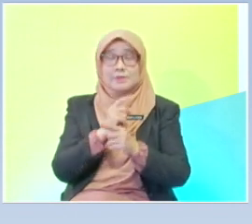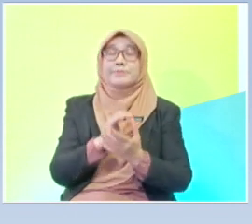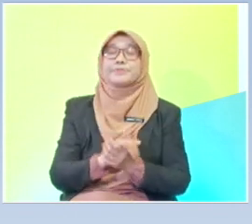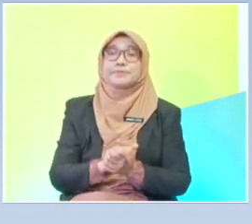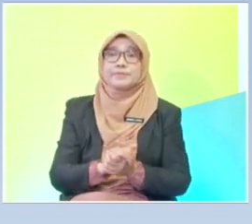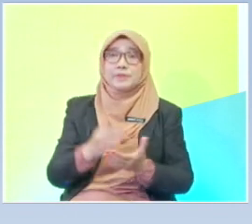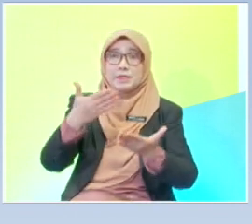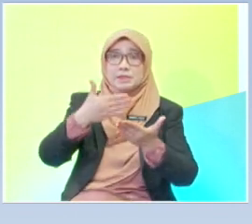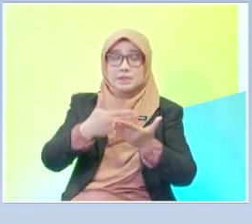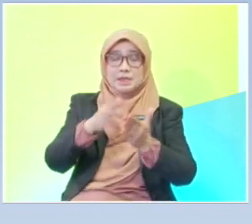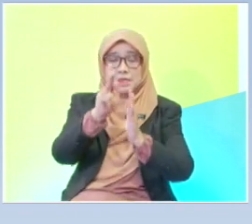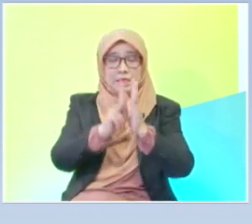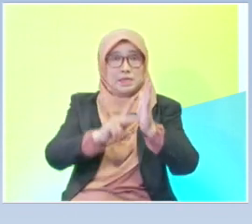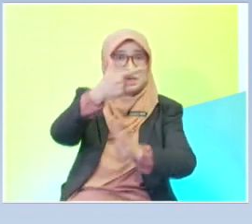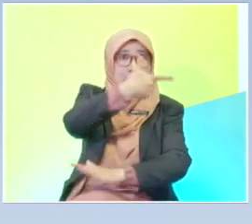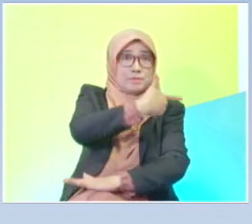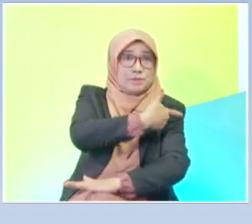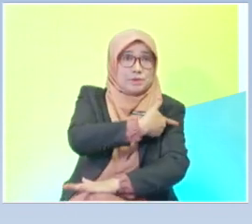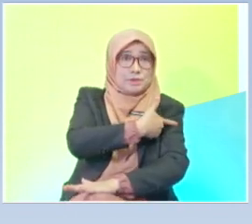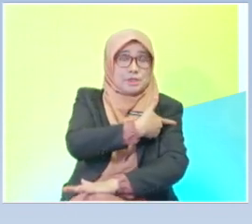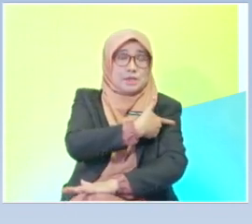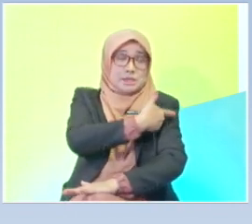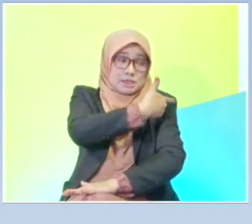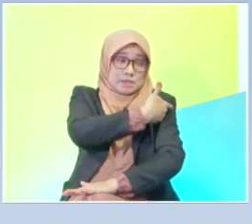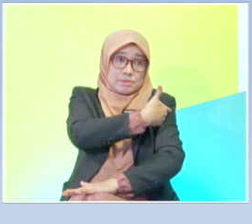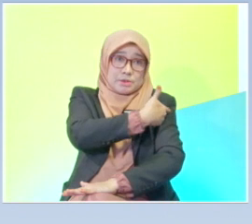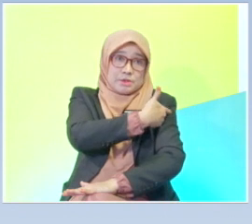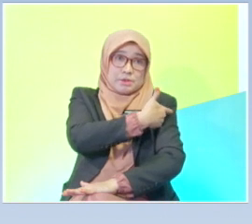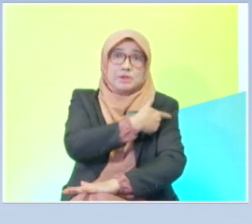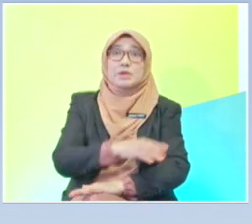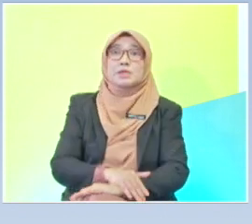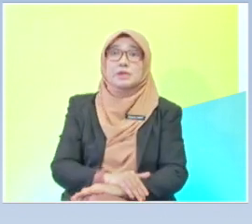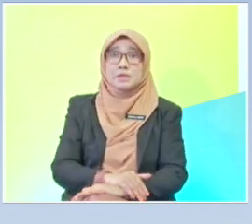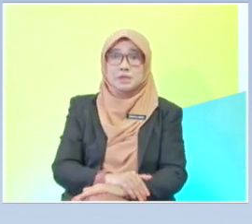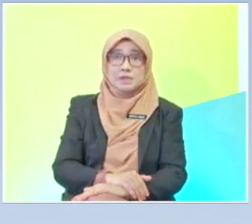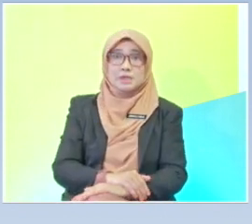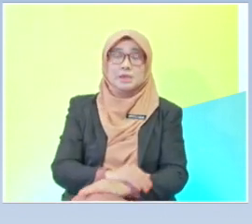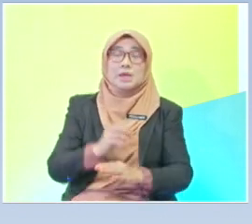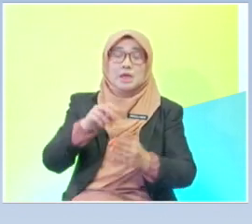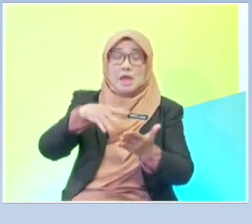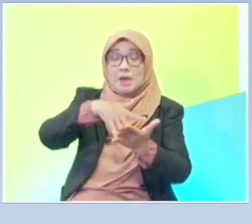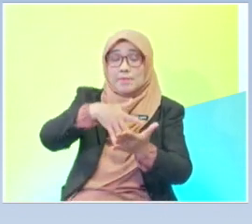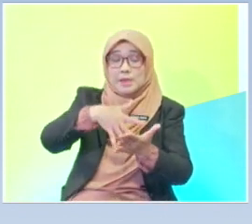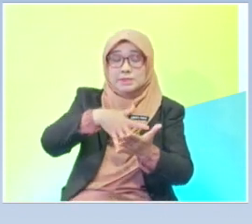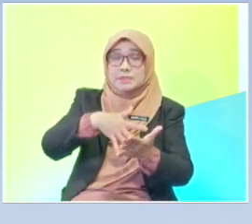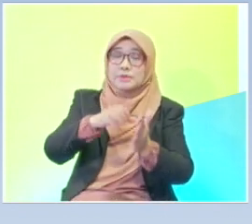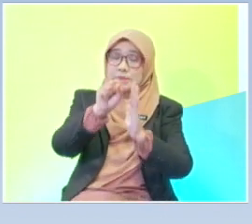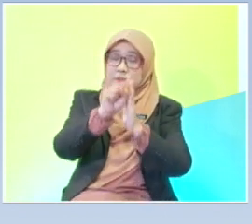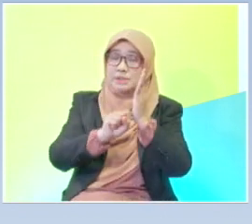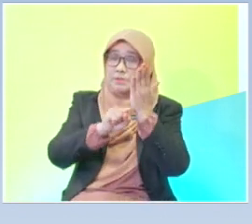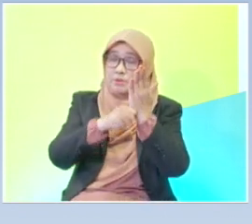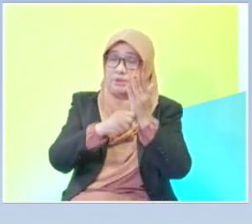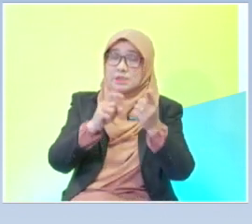kita lihat pula keimunan pasif semula jadi. Okey, terhasil apabila anak mendapat